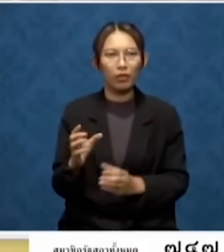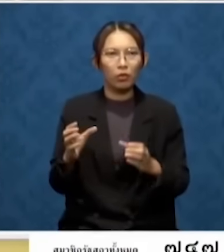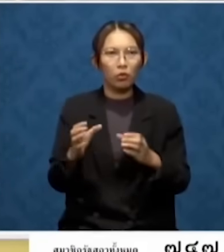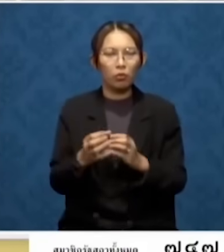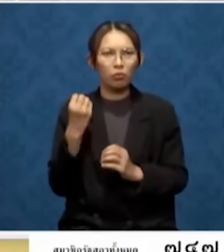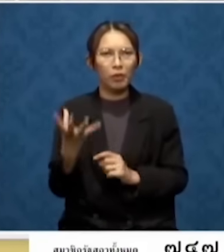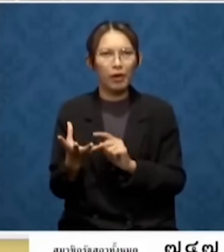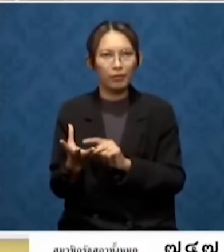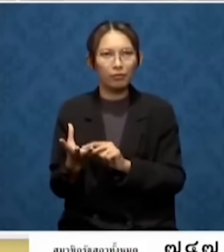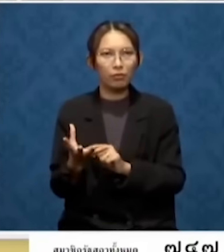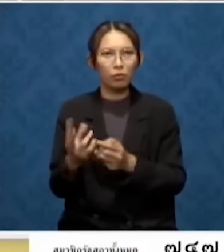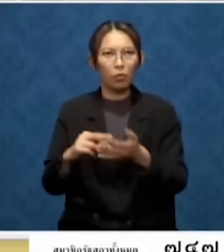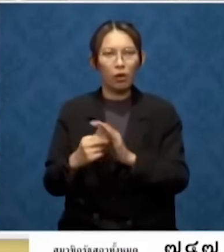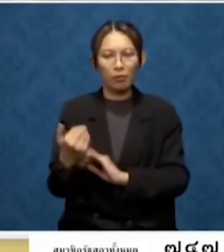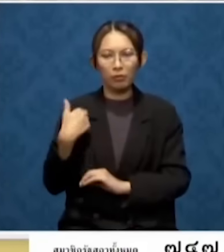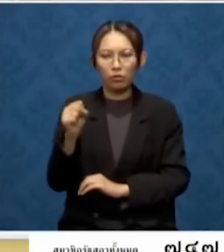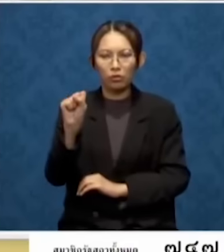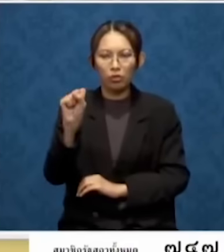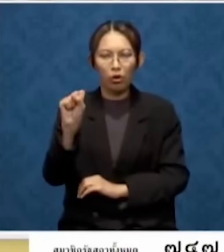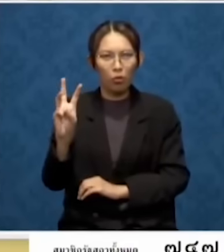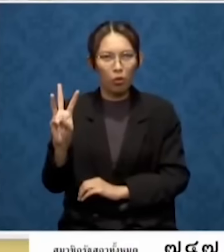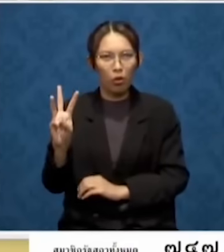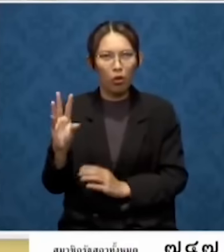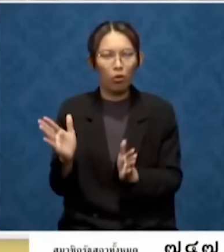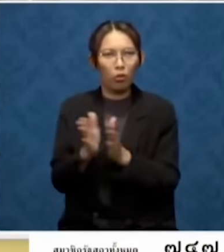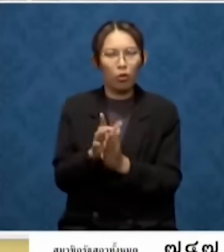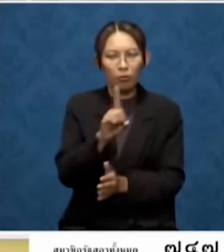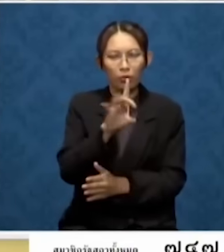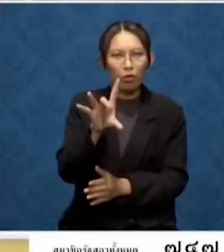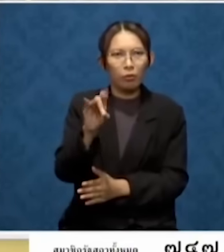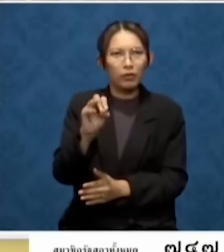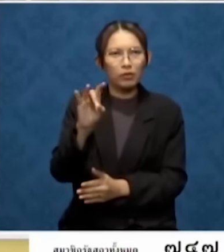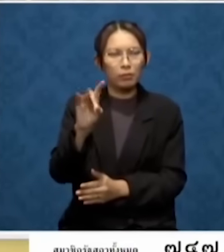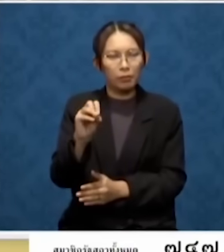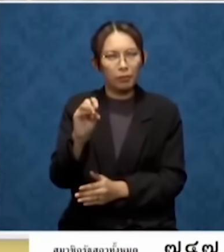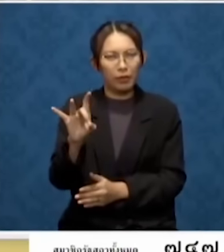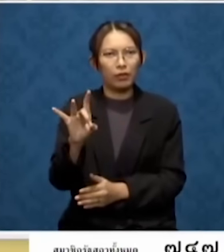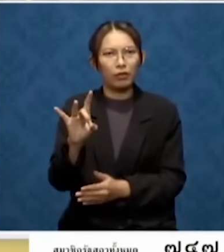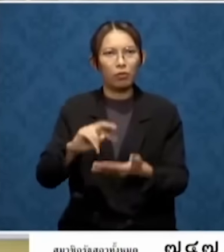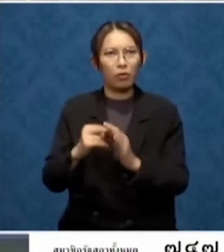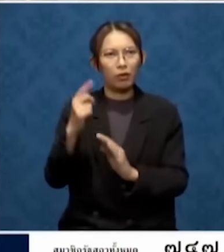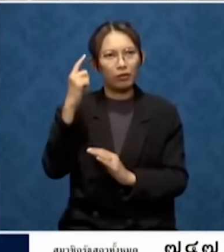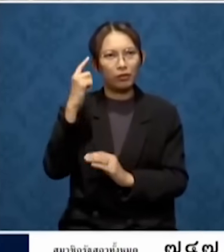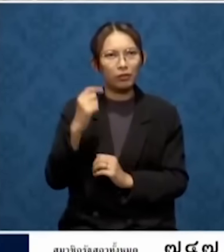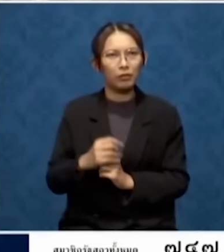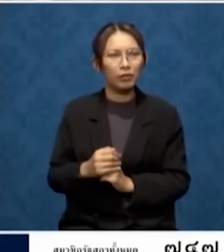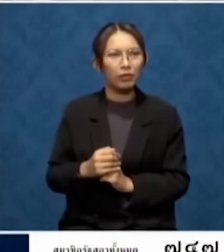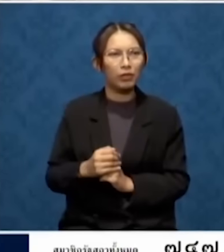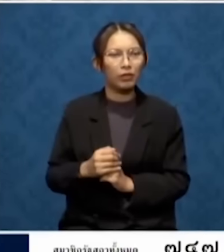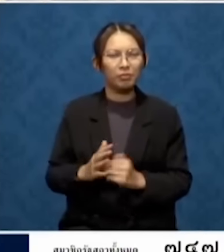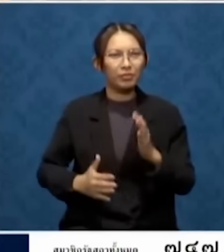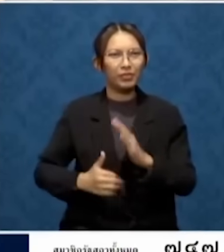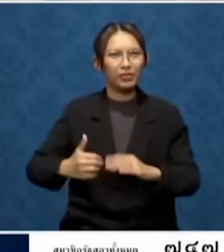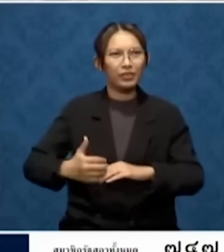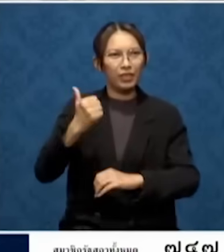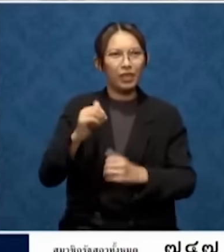ากเสียงข้างมากคือวุฒิสภา250บวกกับ188โหวตยังไงทางชนะได